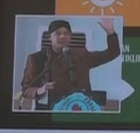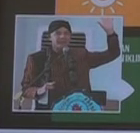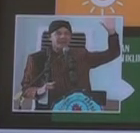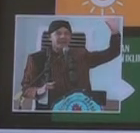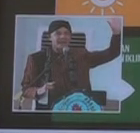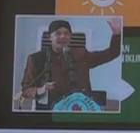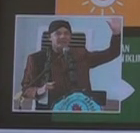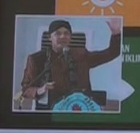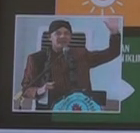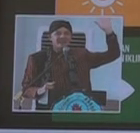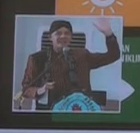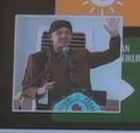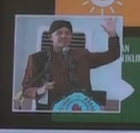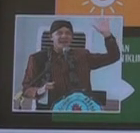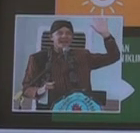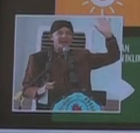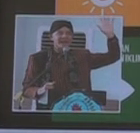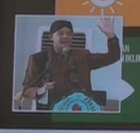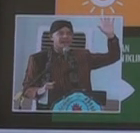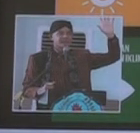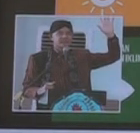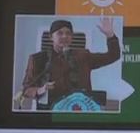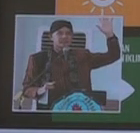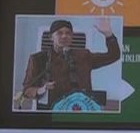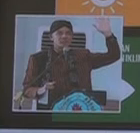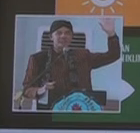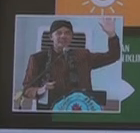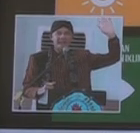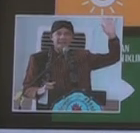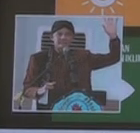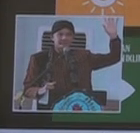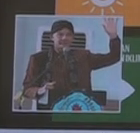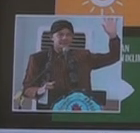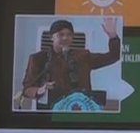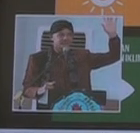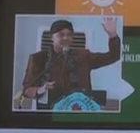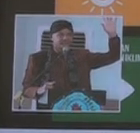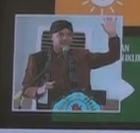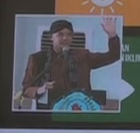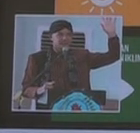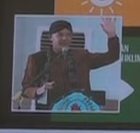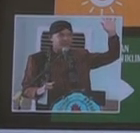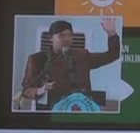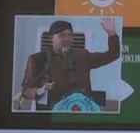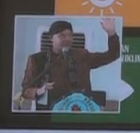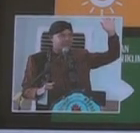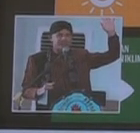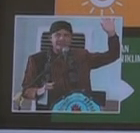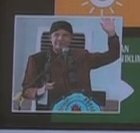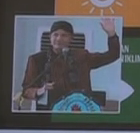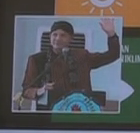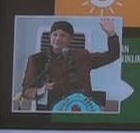memperagakan enam langkah mencuci tangan Hai belajar dulu ada enggak